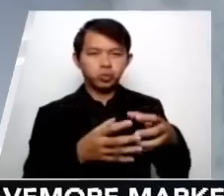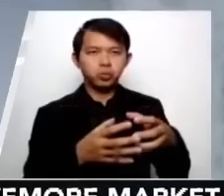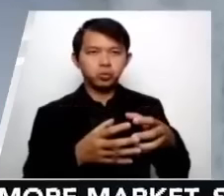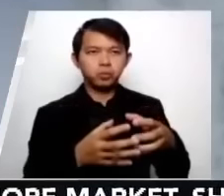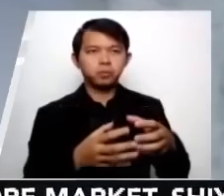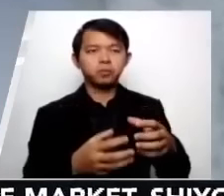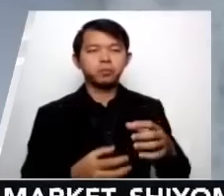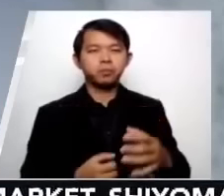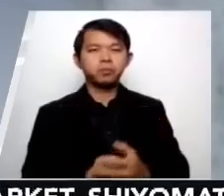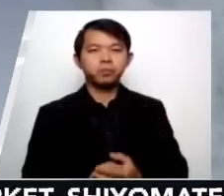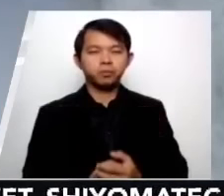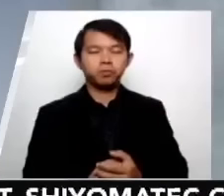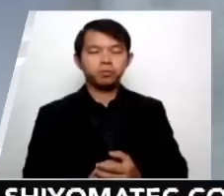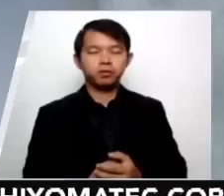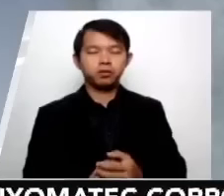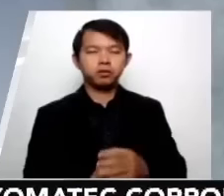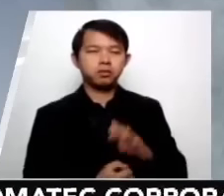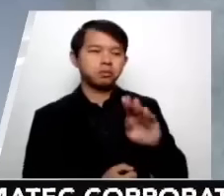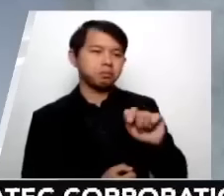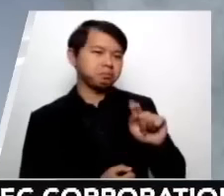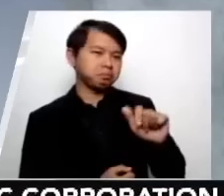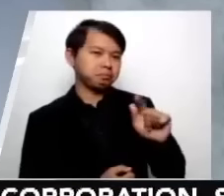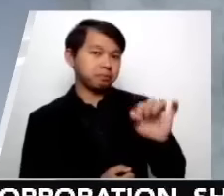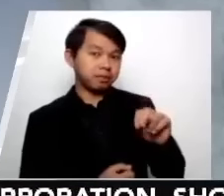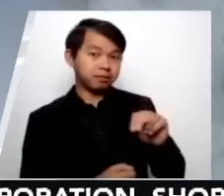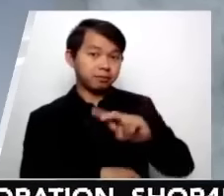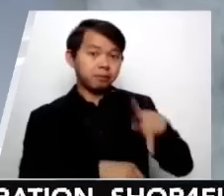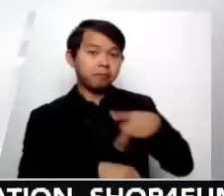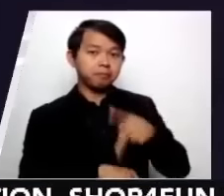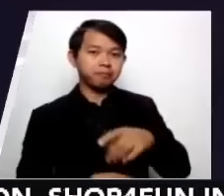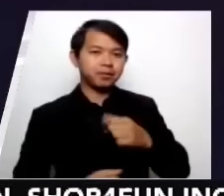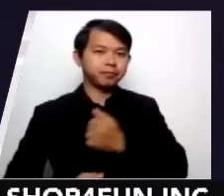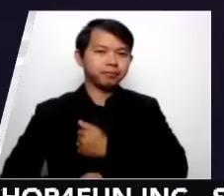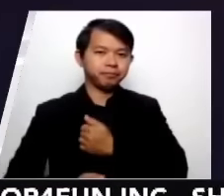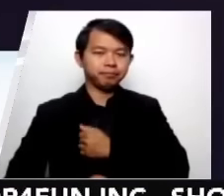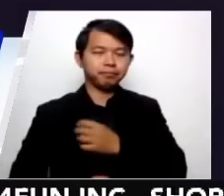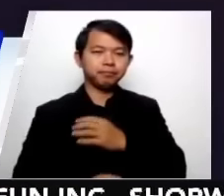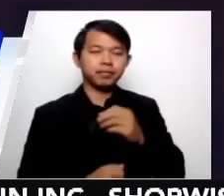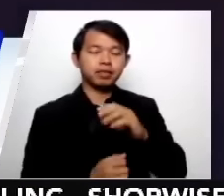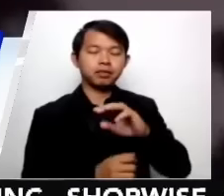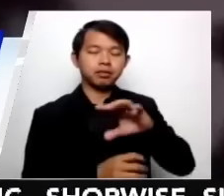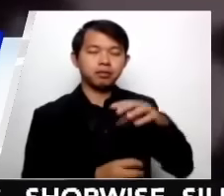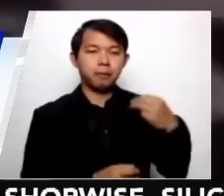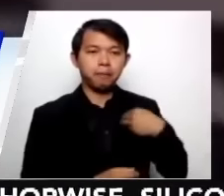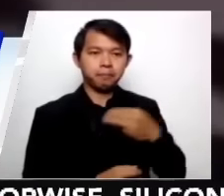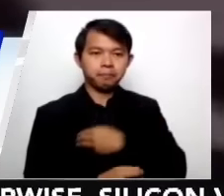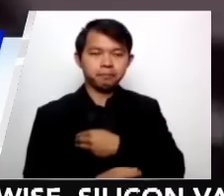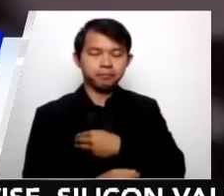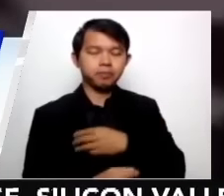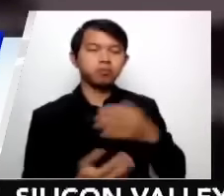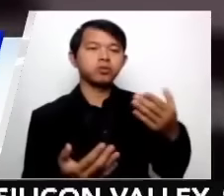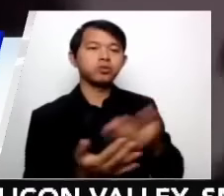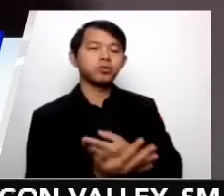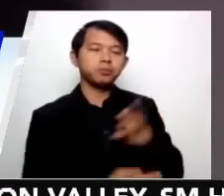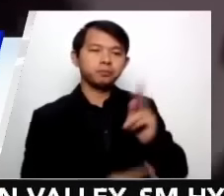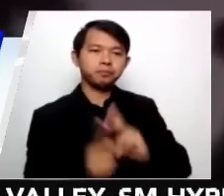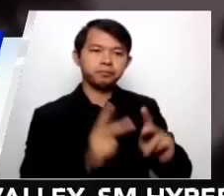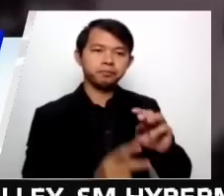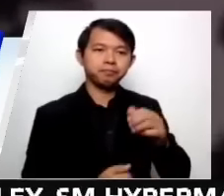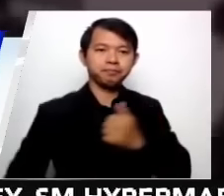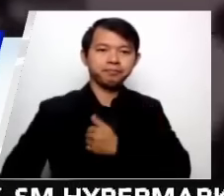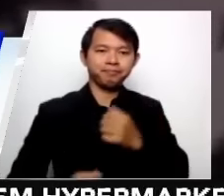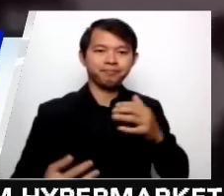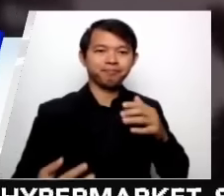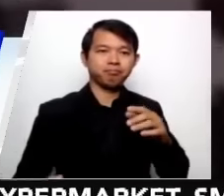Infantry Battalion ng Philippine Army at ang mga miyembro umano ng New People's Army sa boundary ng Camarines Sur